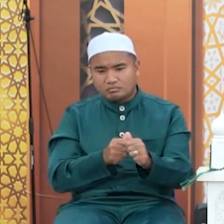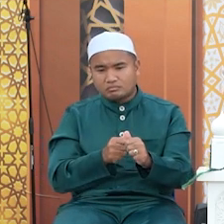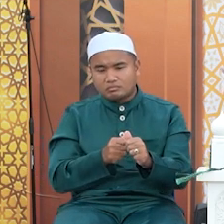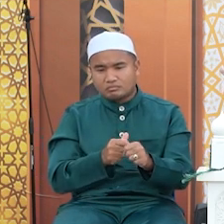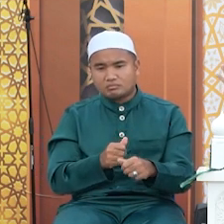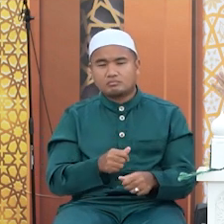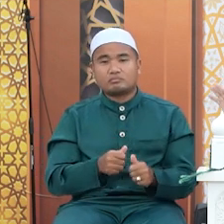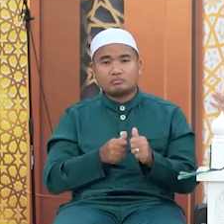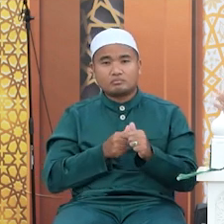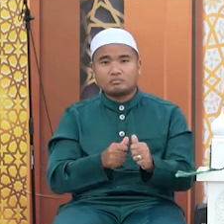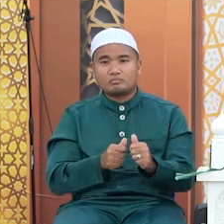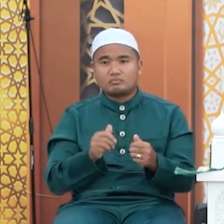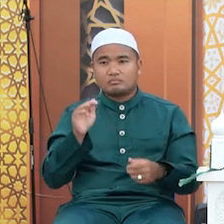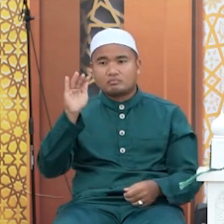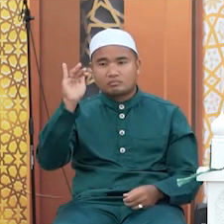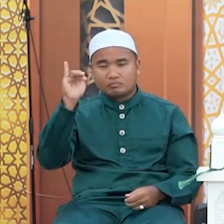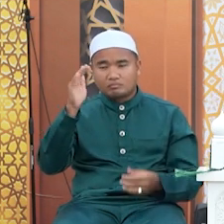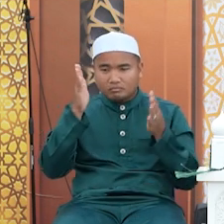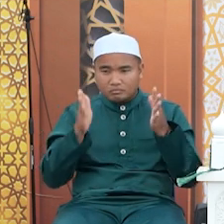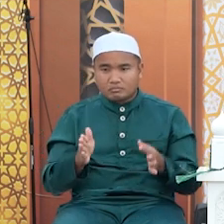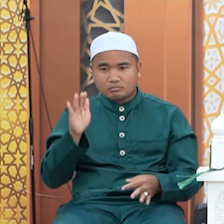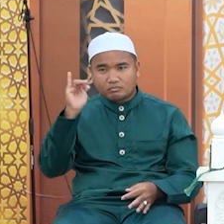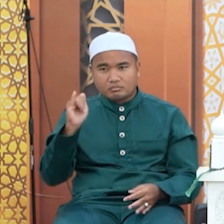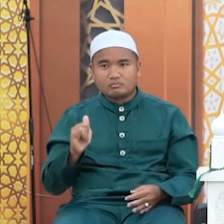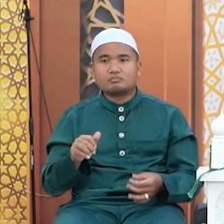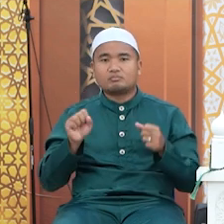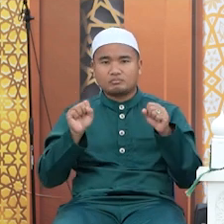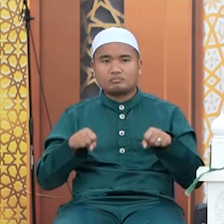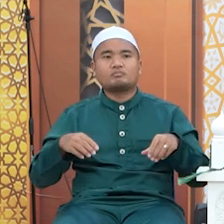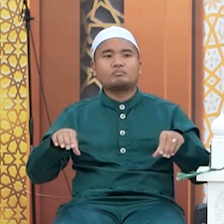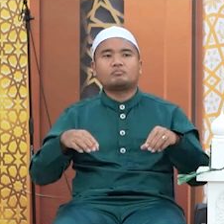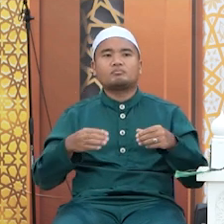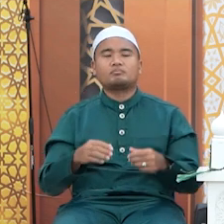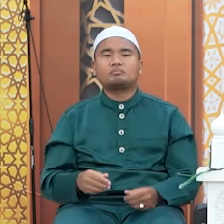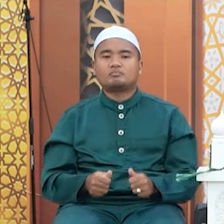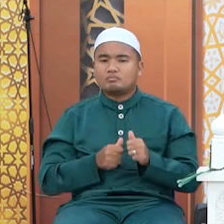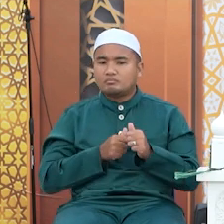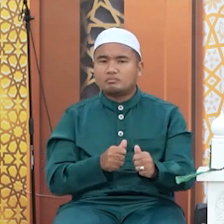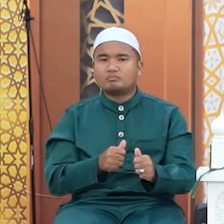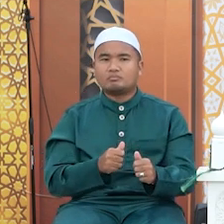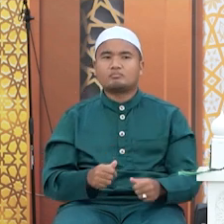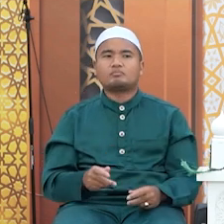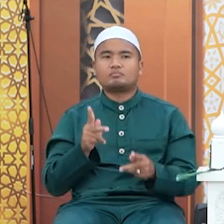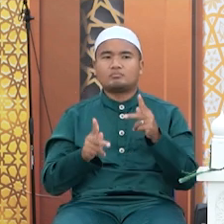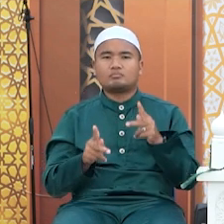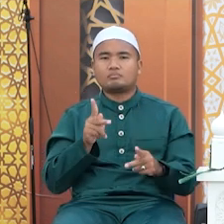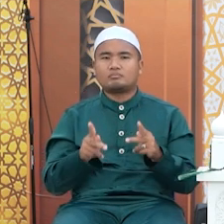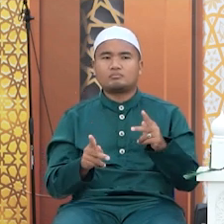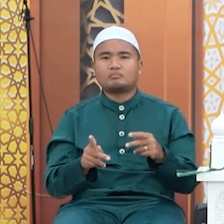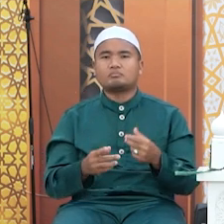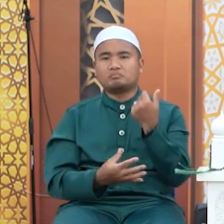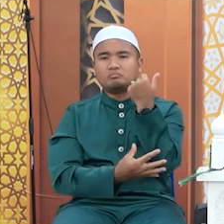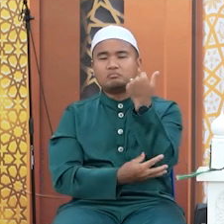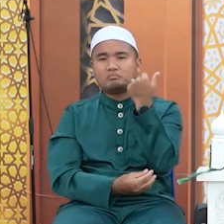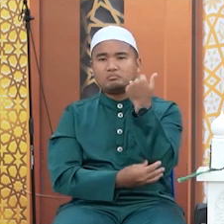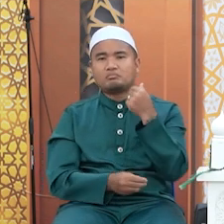ni duit tak berapa banyak, nak sedekah tak berapa ada. Maka dia sumbang melalui bersih masjid. Ada nilainya,